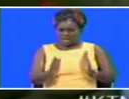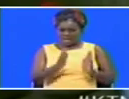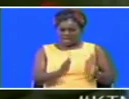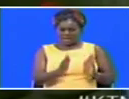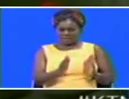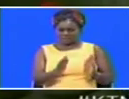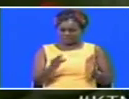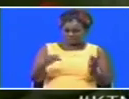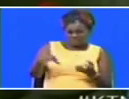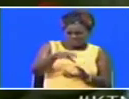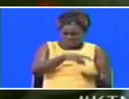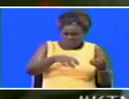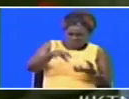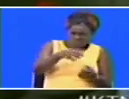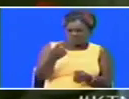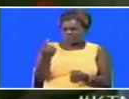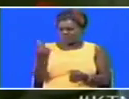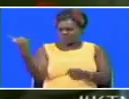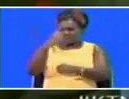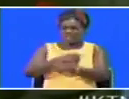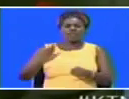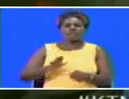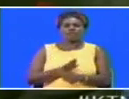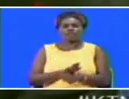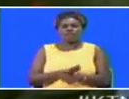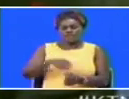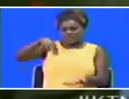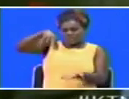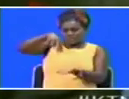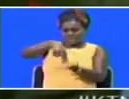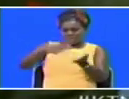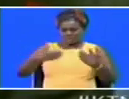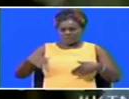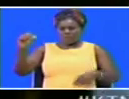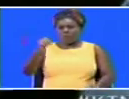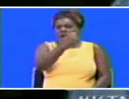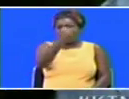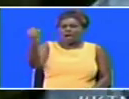mshe mshe mch mz Ambo wawan hii wamu